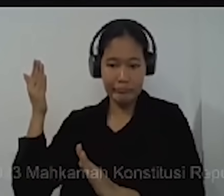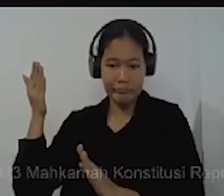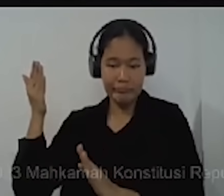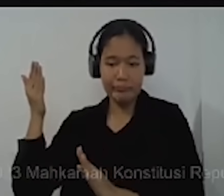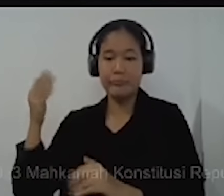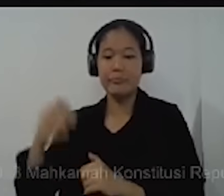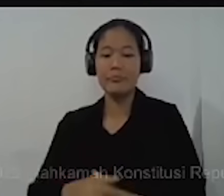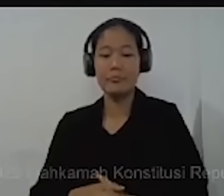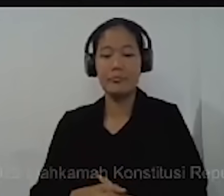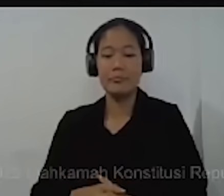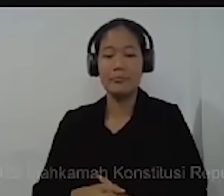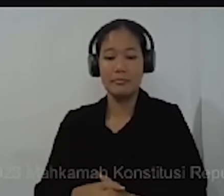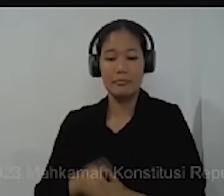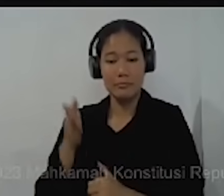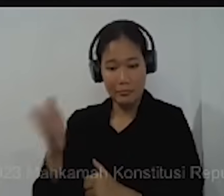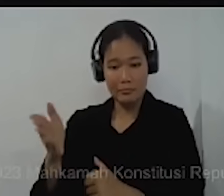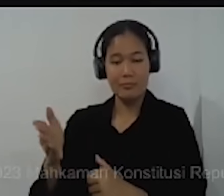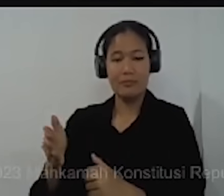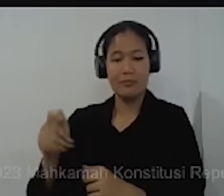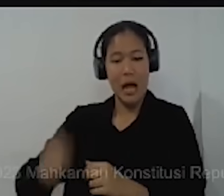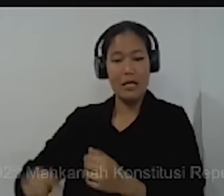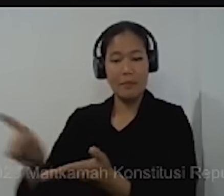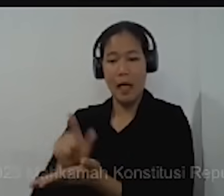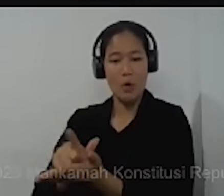Konstitusi kepada hakim terlapor